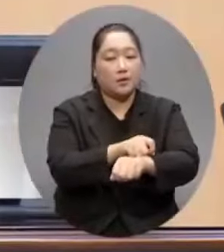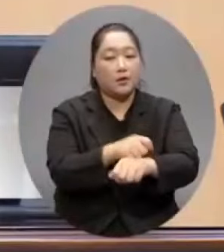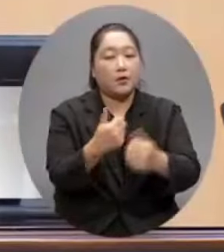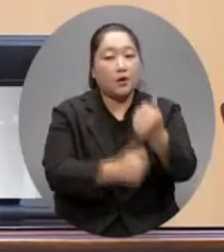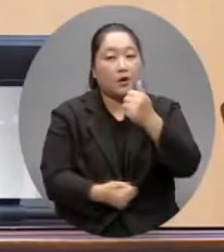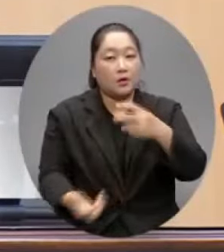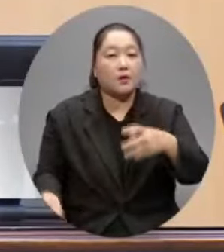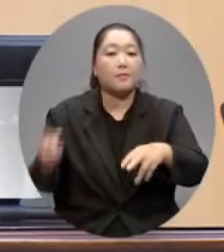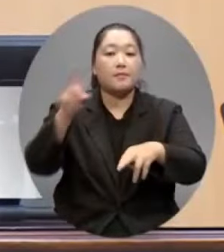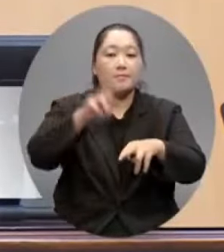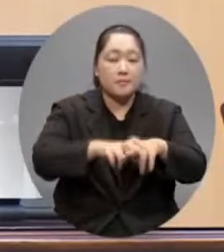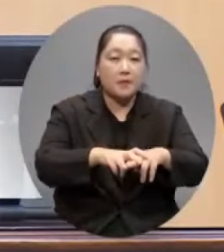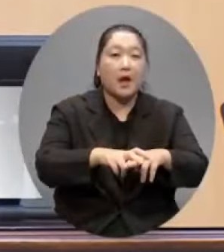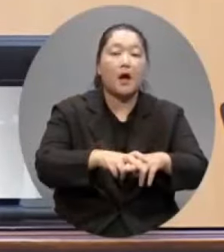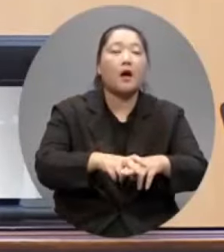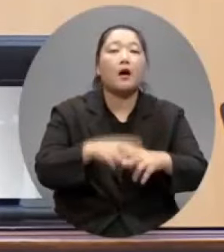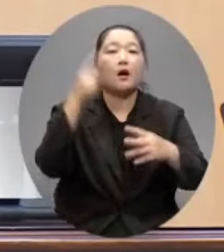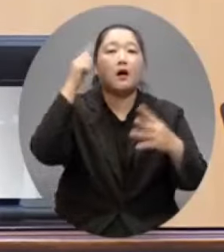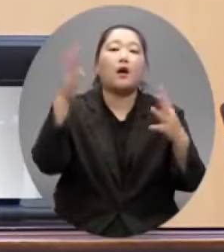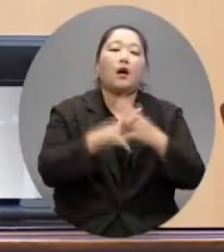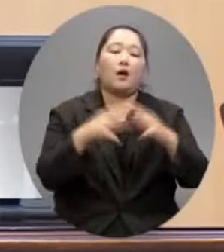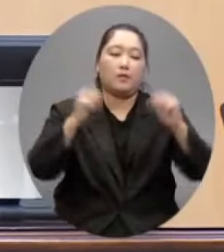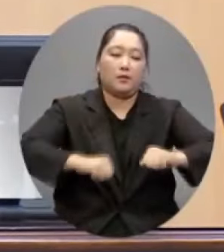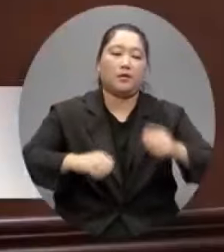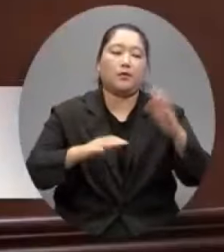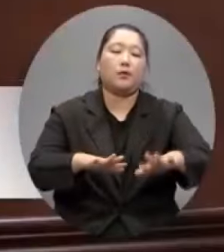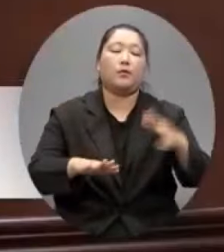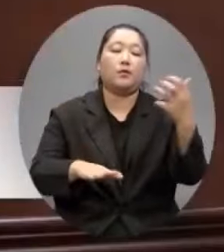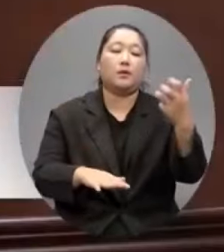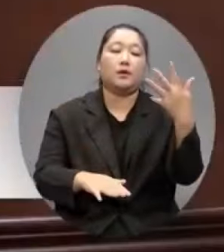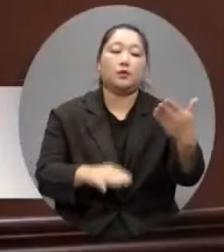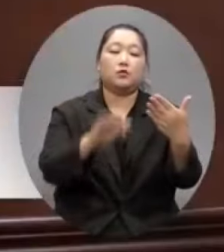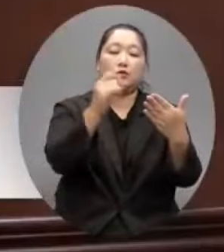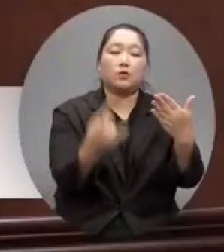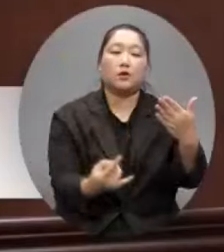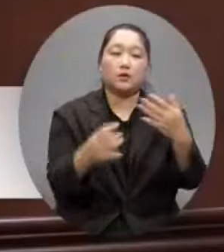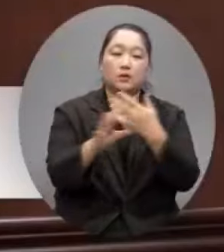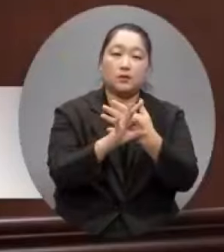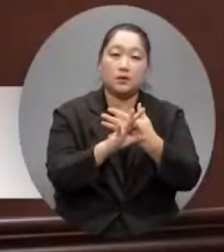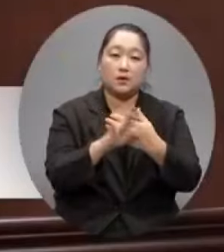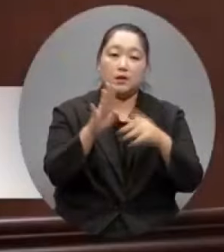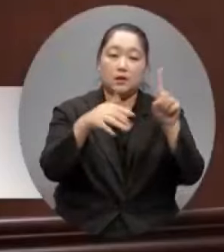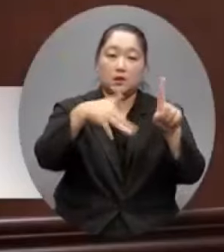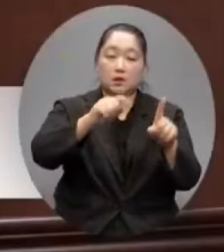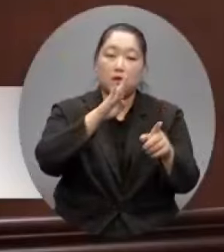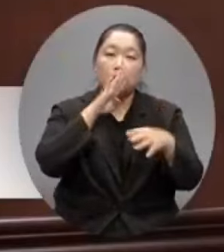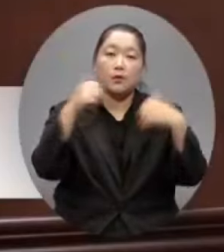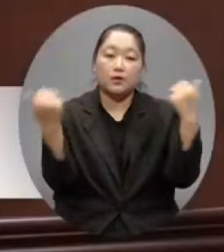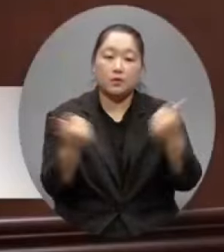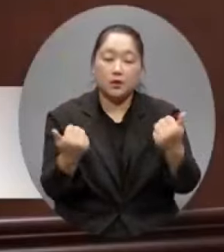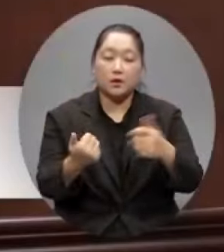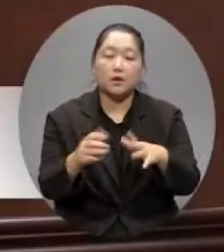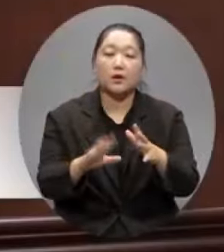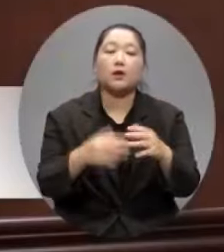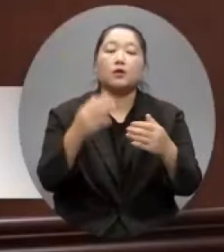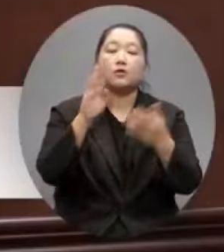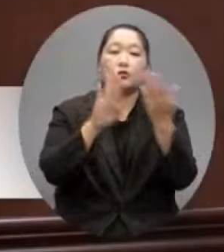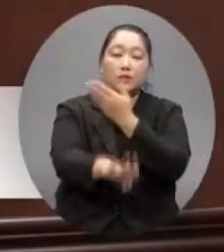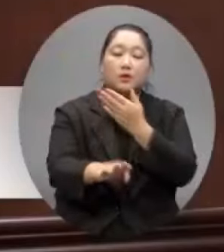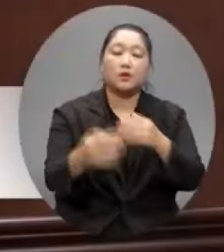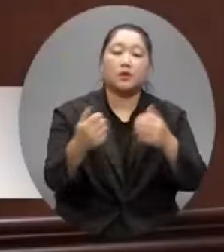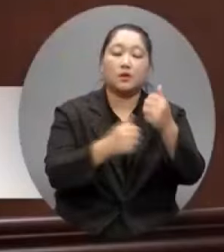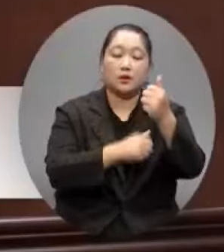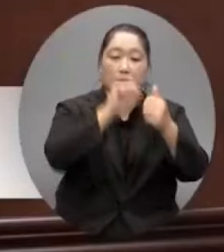봉합했습니다. 청주시의회는 오늘 제89회 임시회 1차 본회의에서 후반기